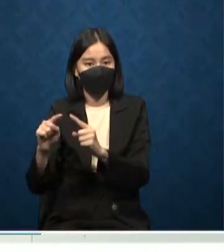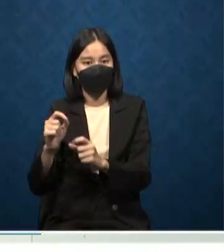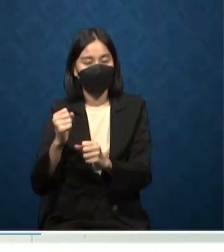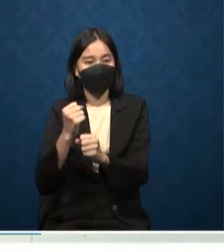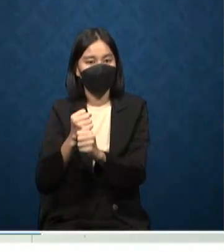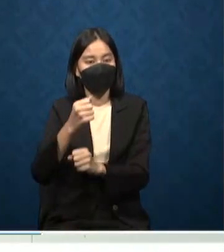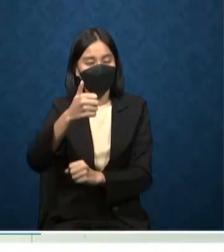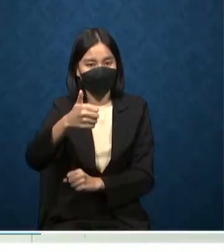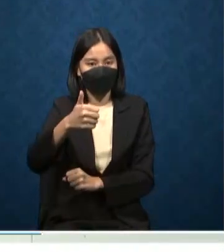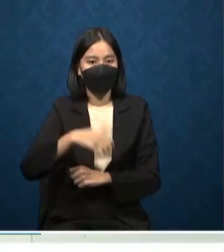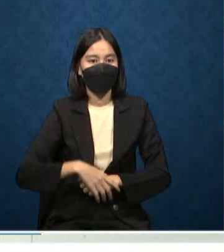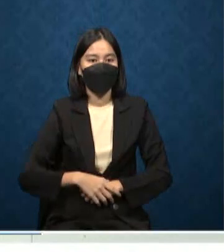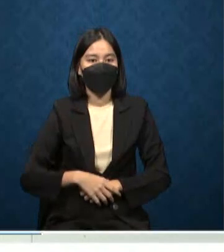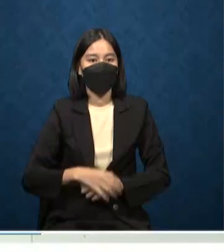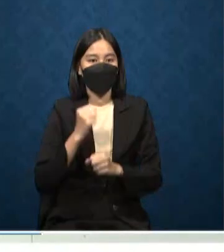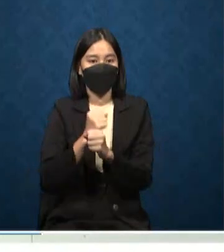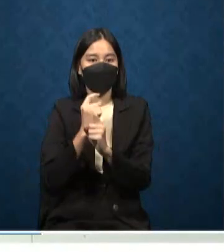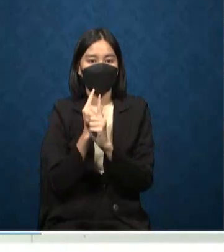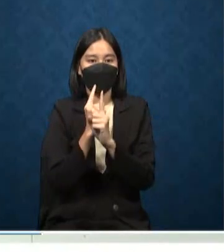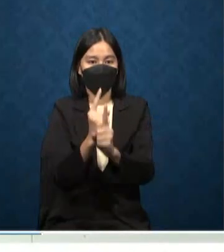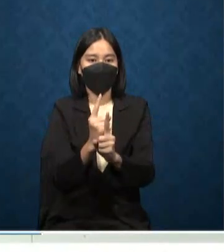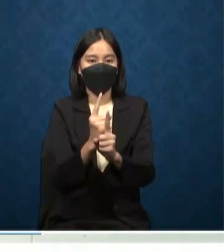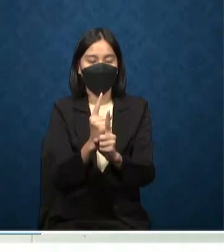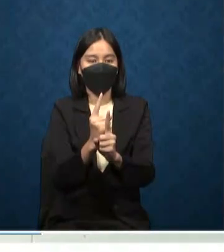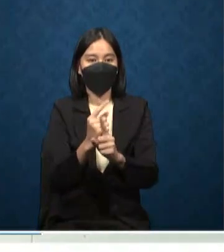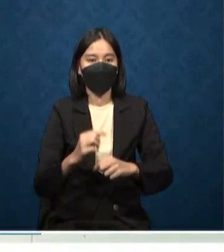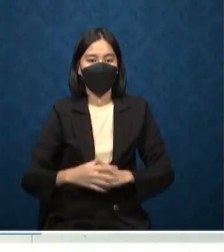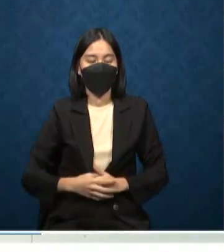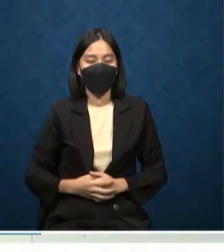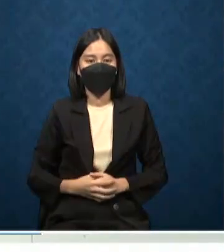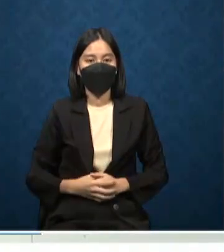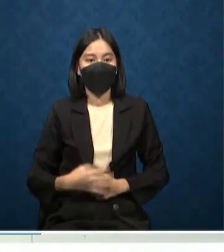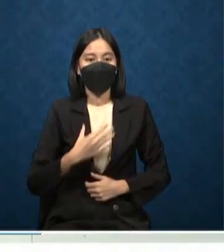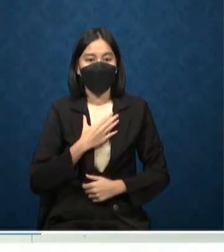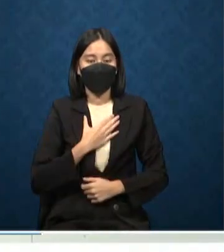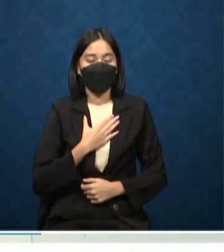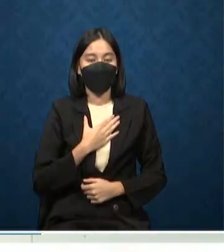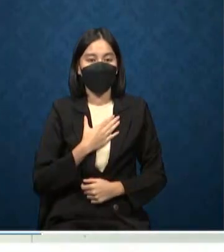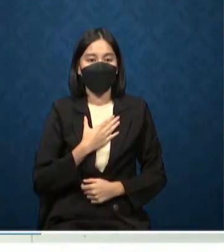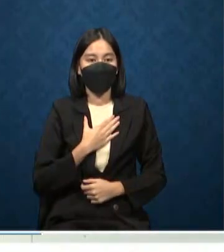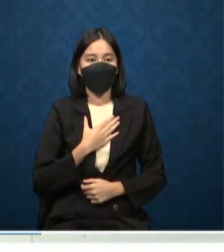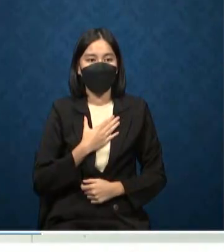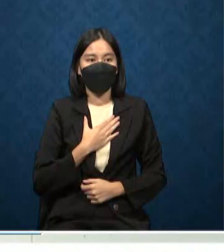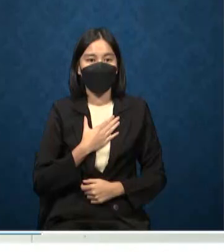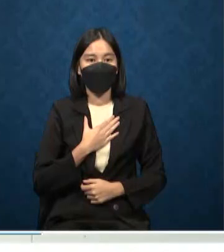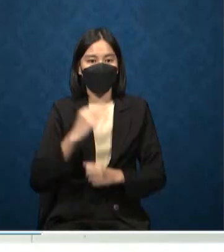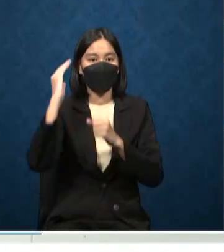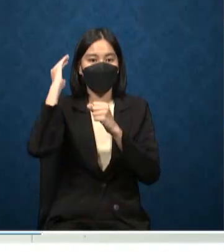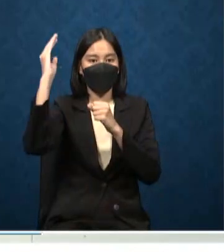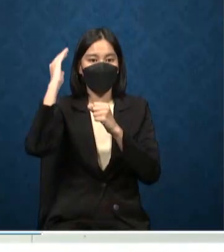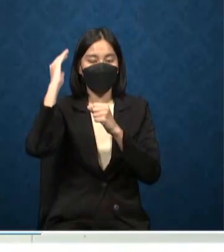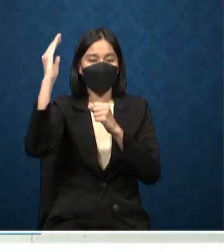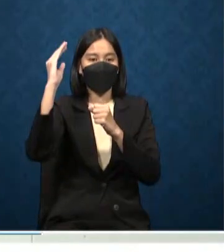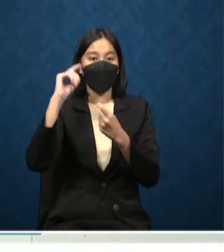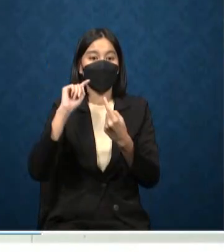ยึดถือปฏิบัติอย่างเคร่งครัดในการนี้กับผมจึงขอกราบเรียนผล